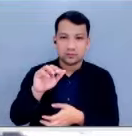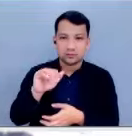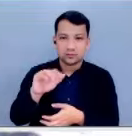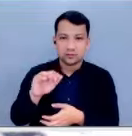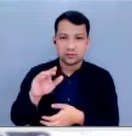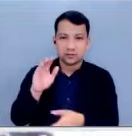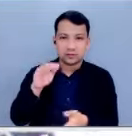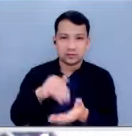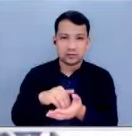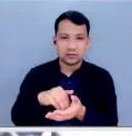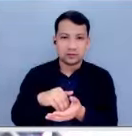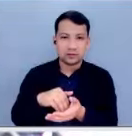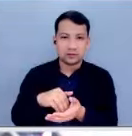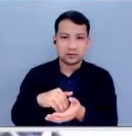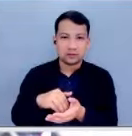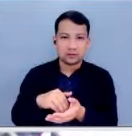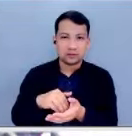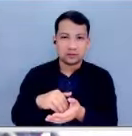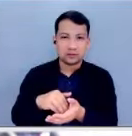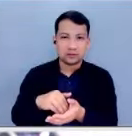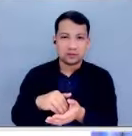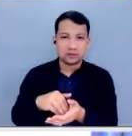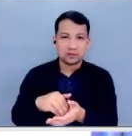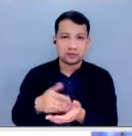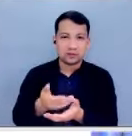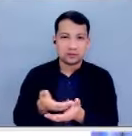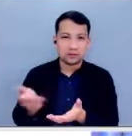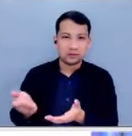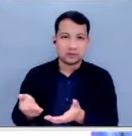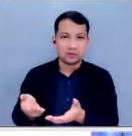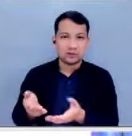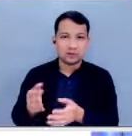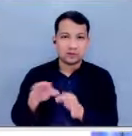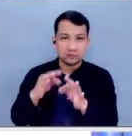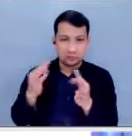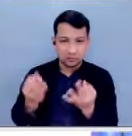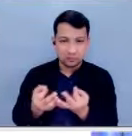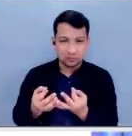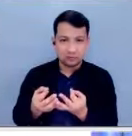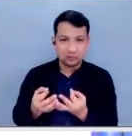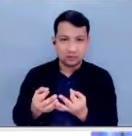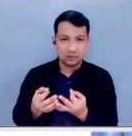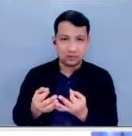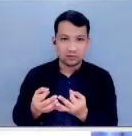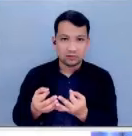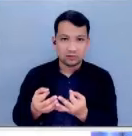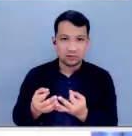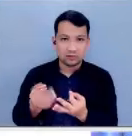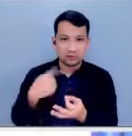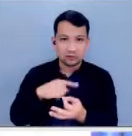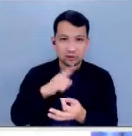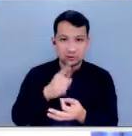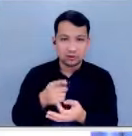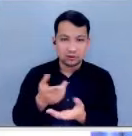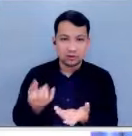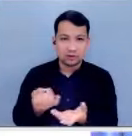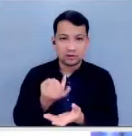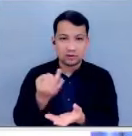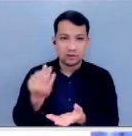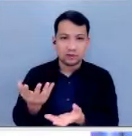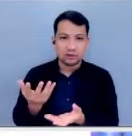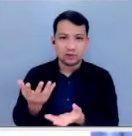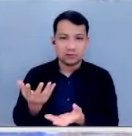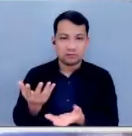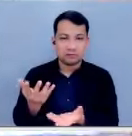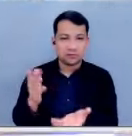mga fun activities lang for your friends or family starts pwede. At 4,000. 4,000 only? Ilan yan siya? That's good